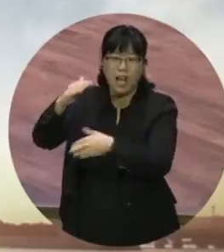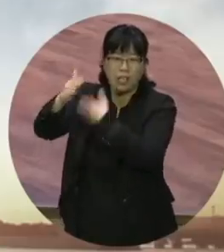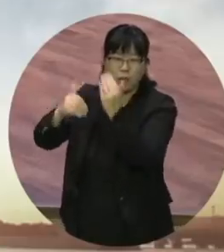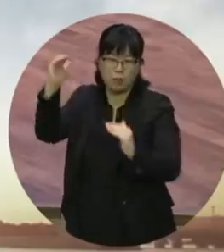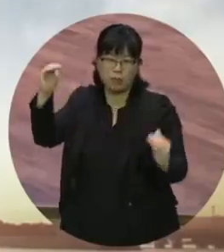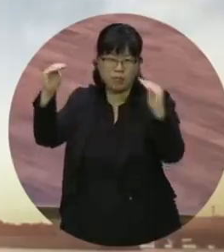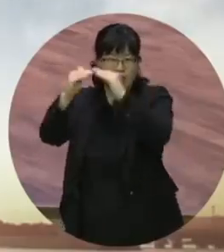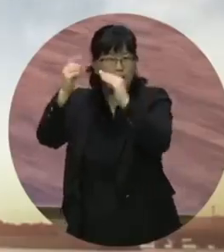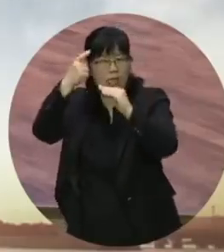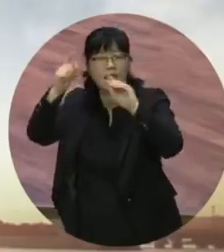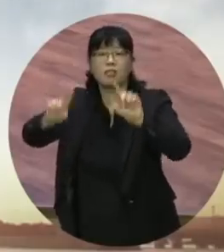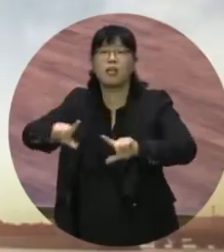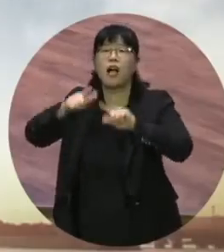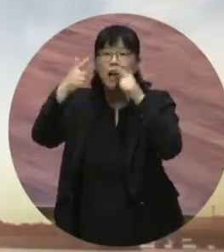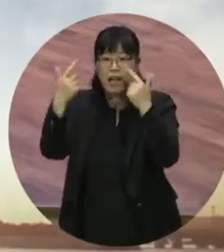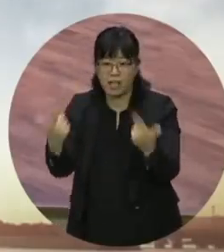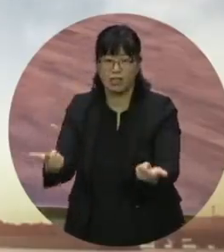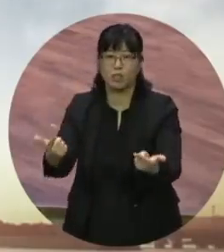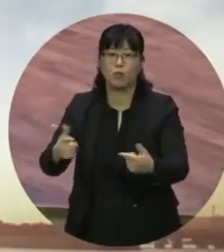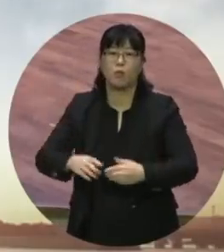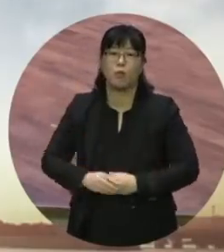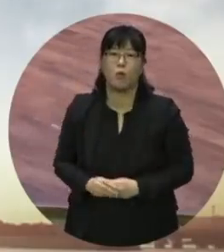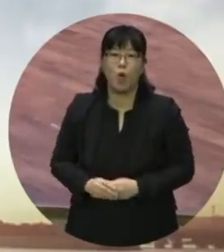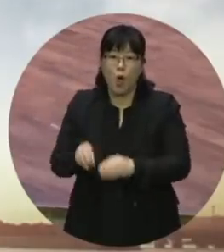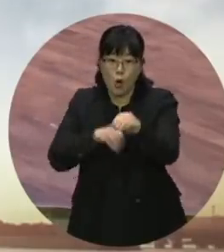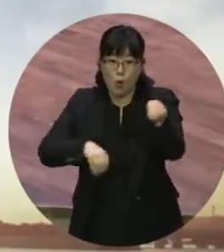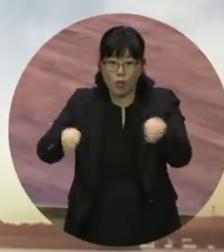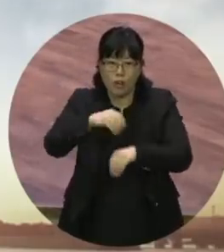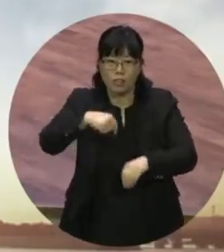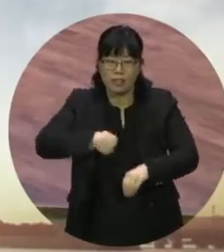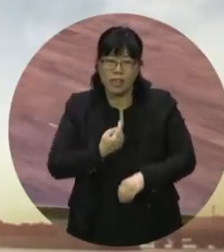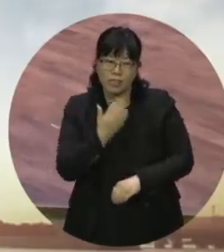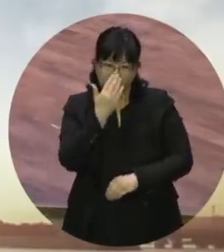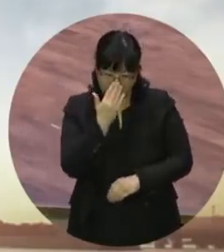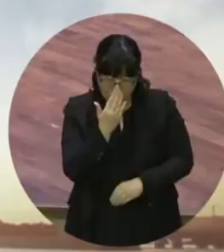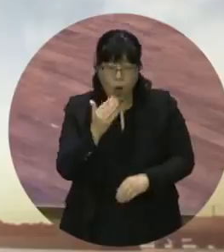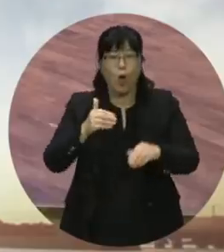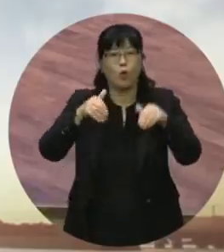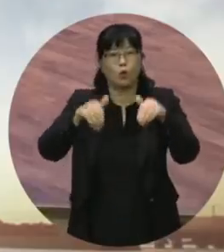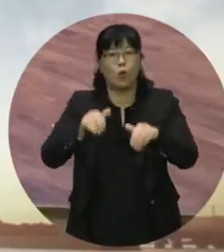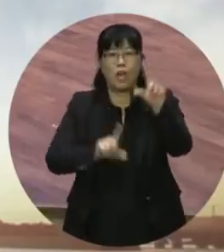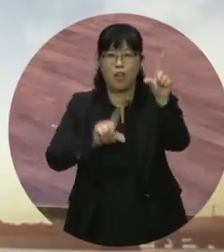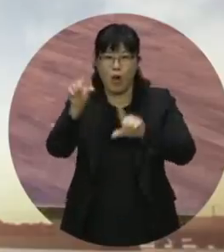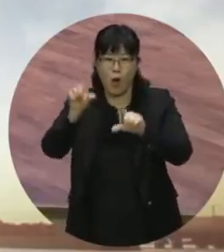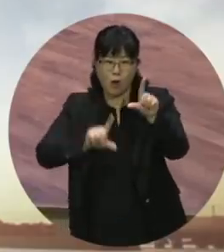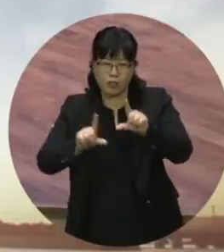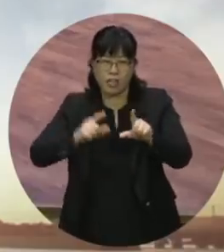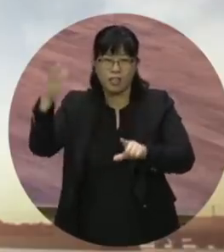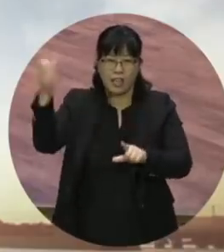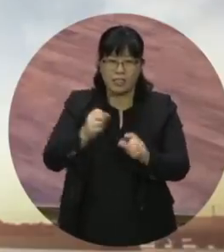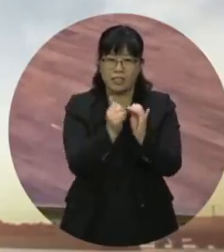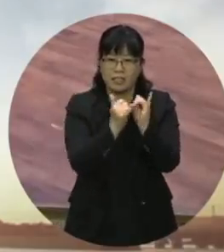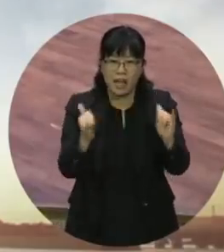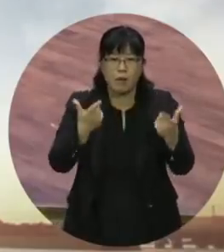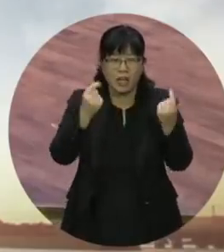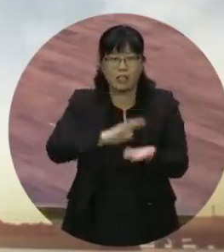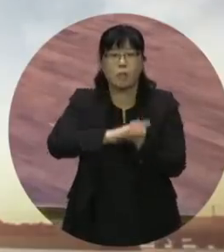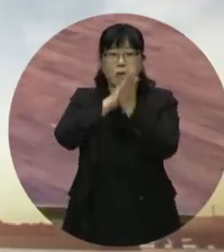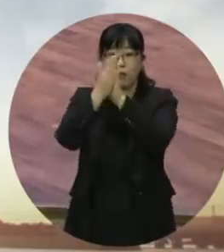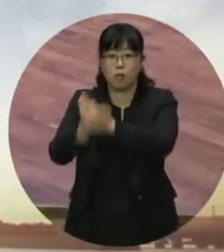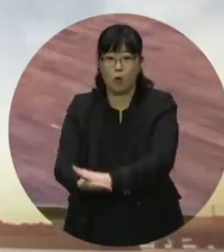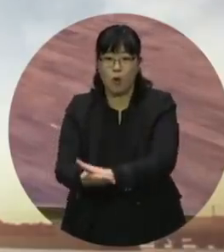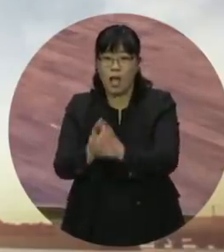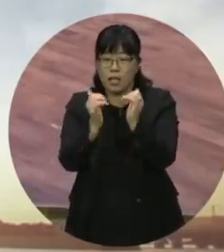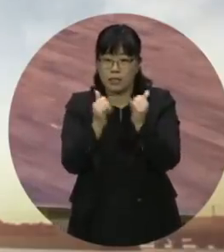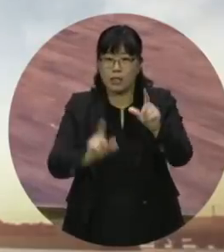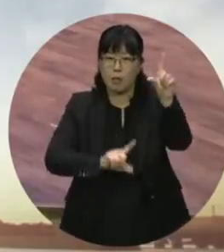하나님과 동등됨을 취할 것으로 여기지 아니하시고 오히려 자기를 비어 종의 행체를 가지사 사람과 같이